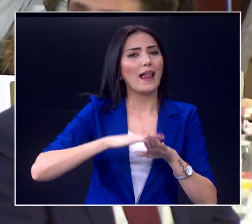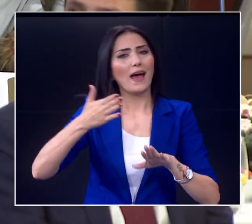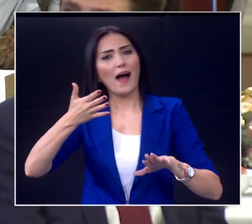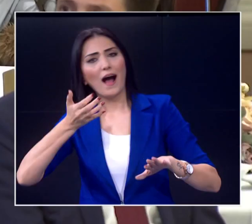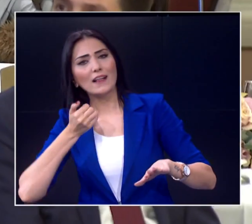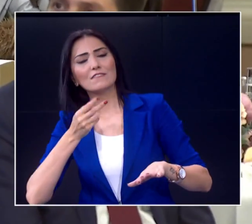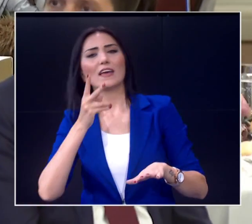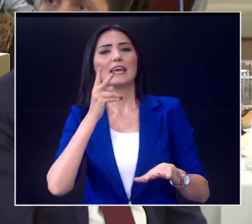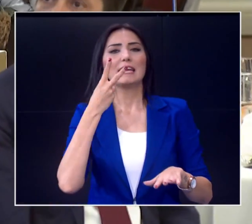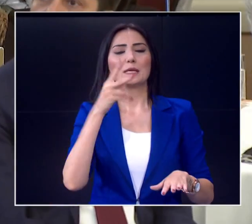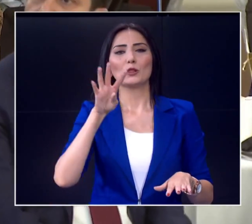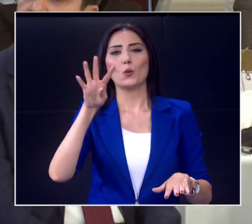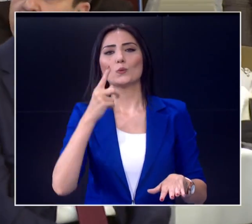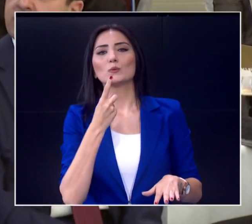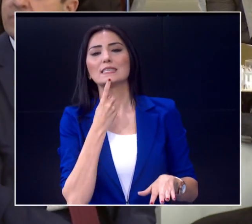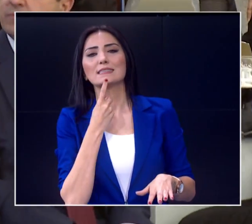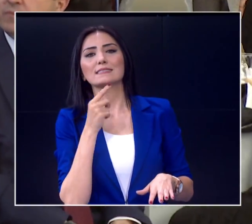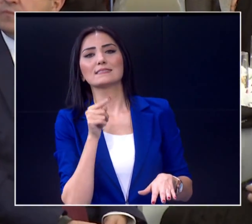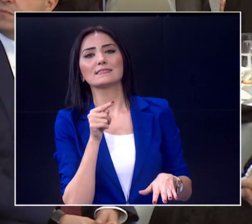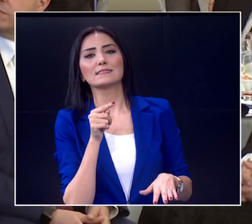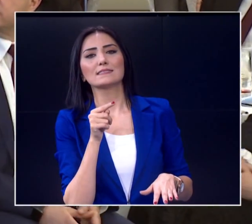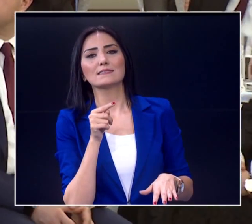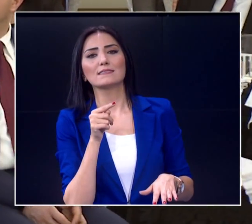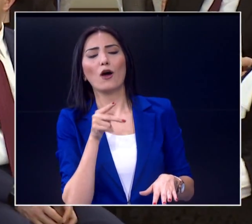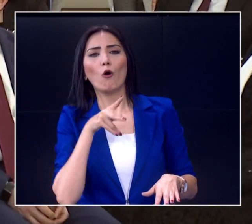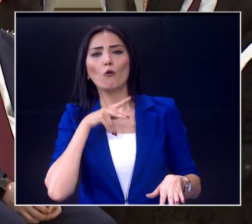ve 2004 yılında